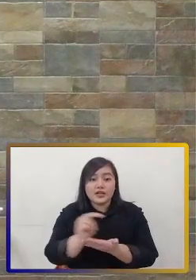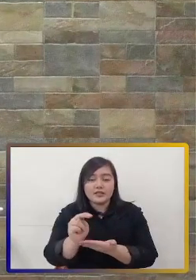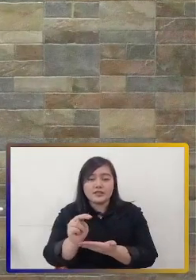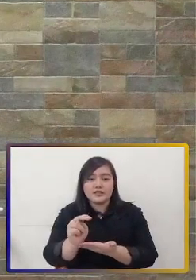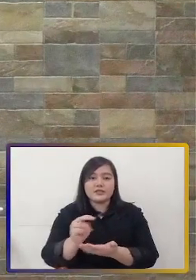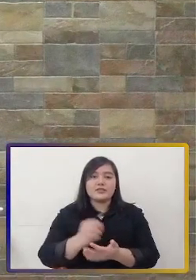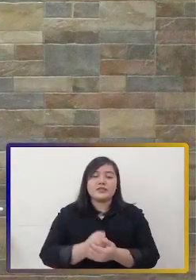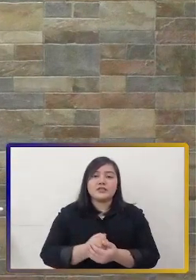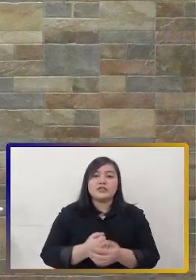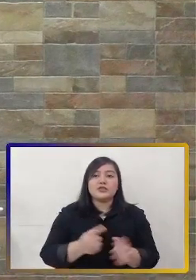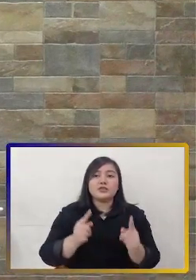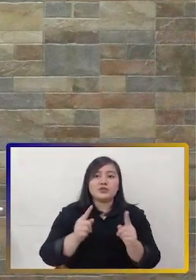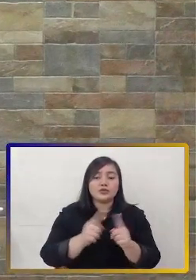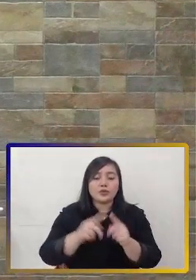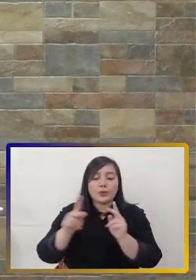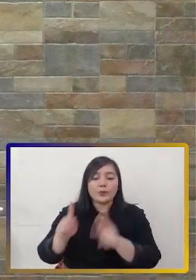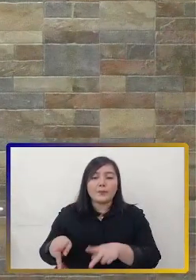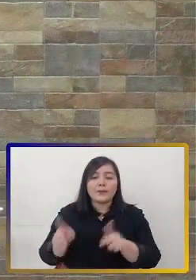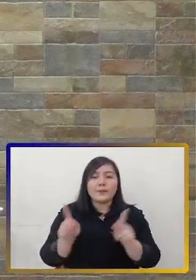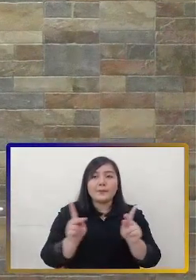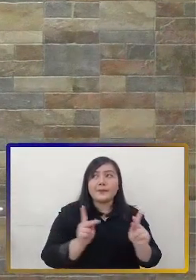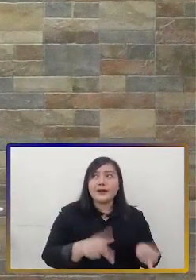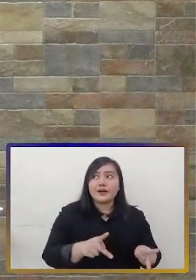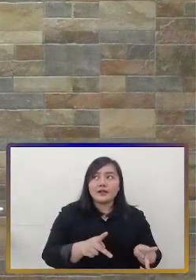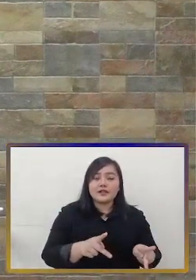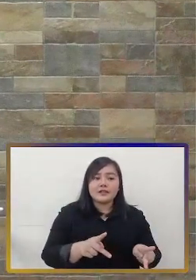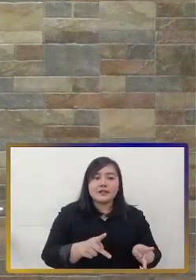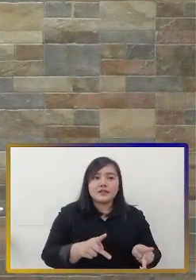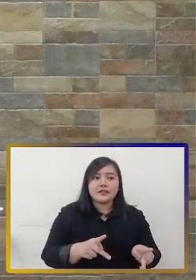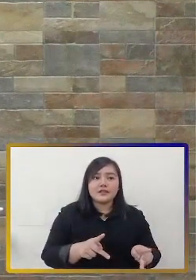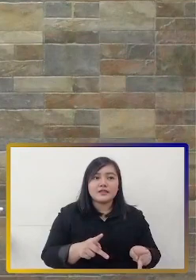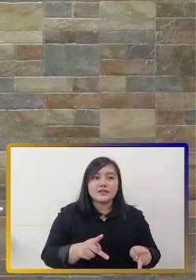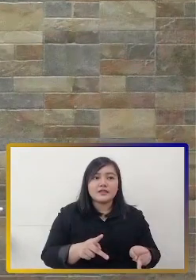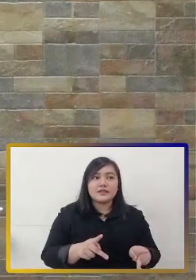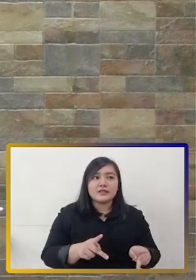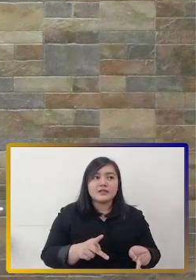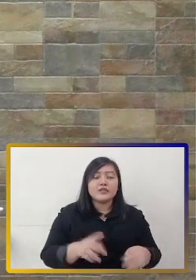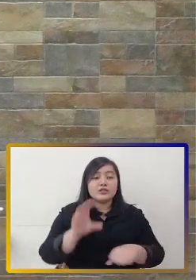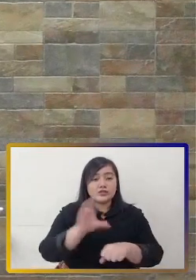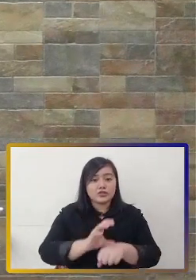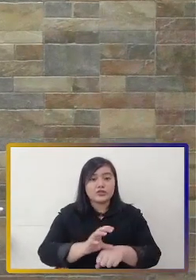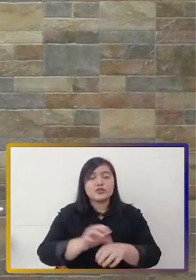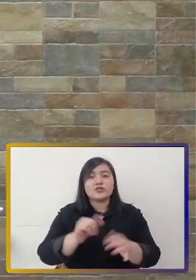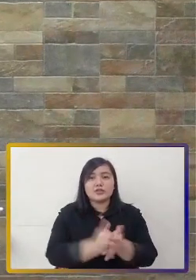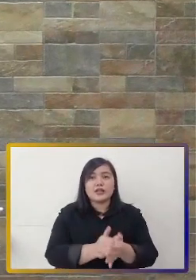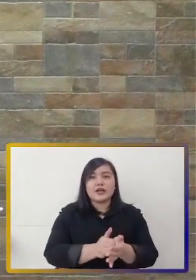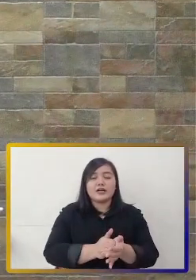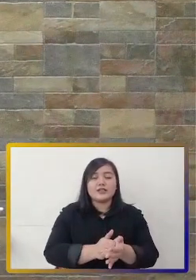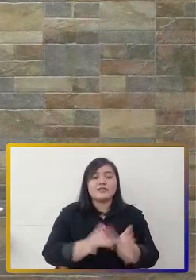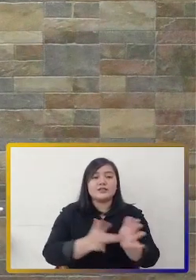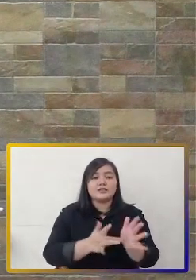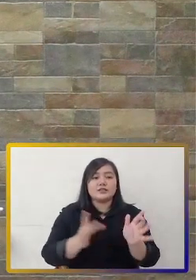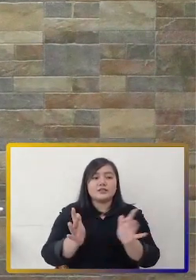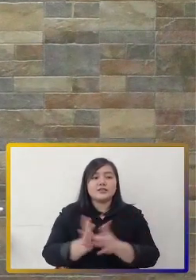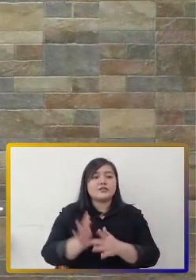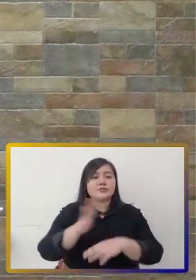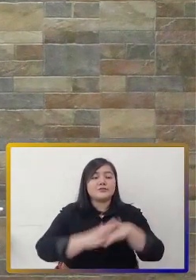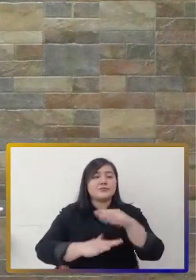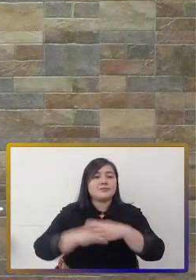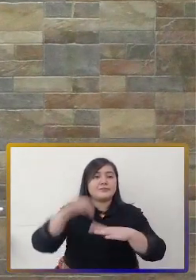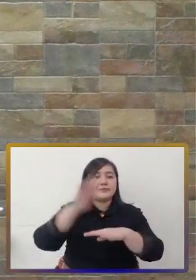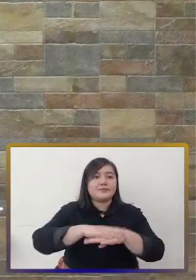ano? Para po ihanda yung i-build, i-establish ng Diyos na kanyang